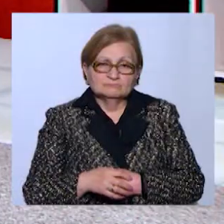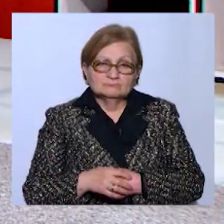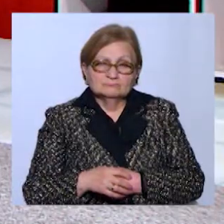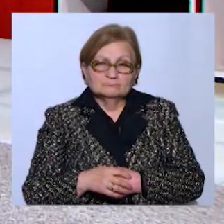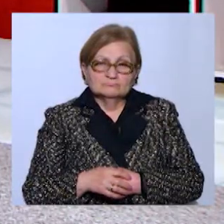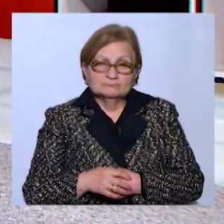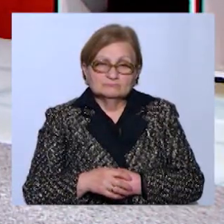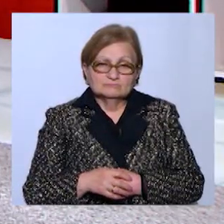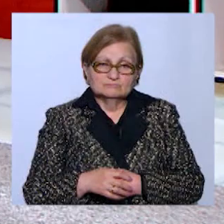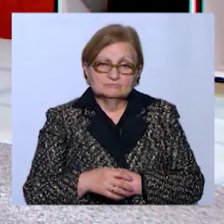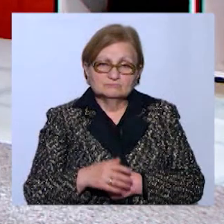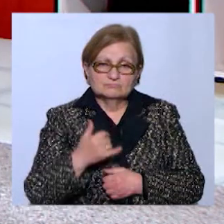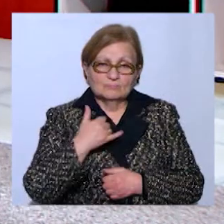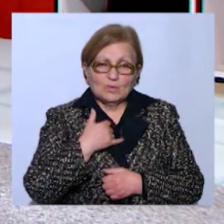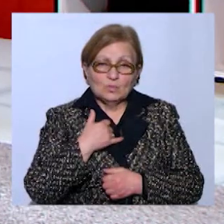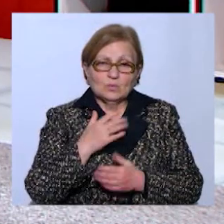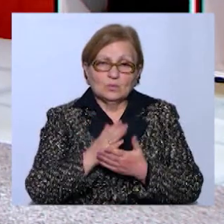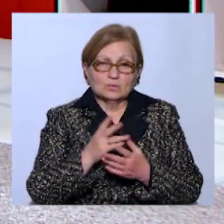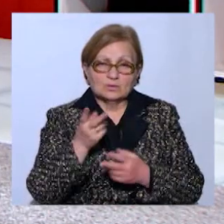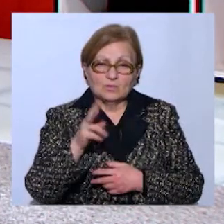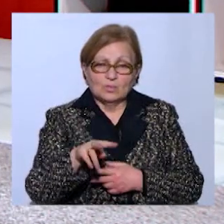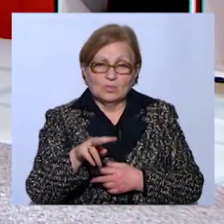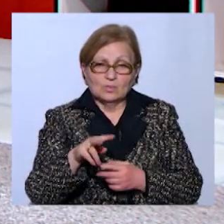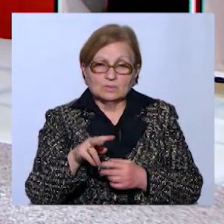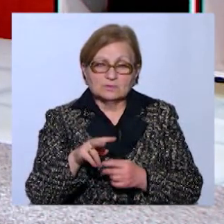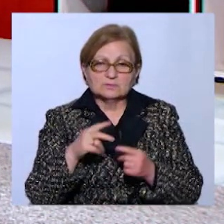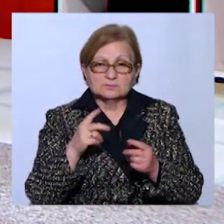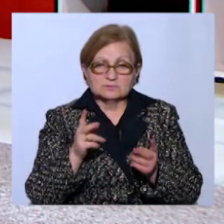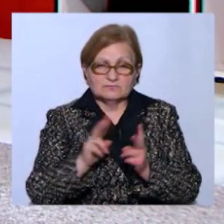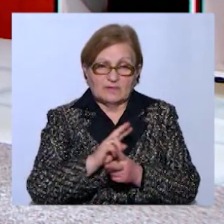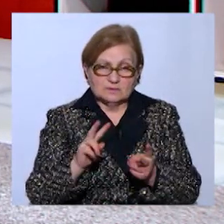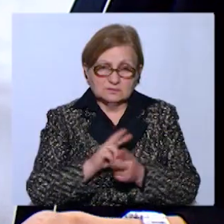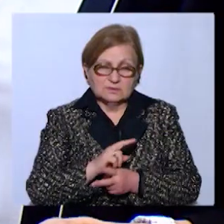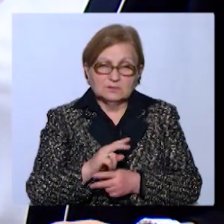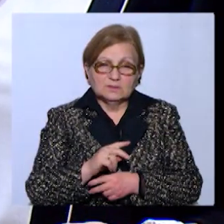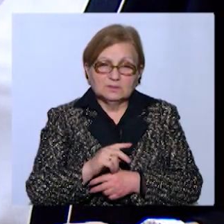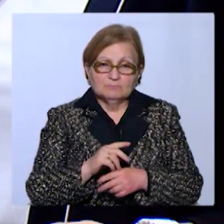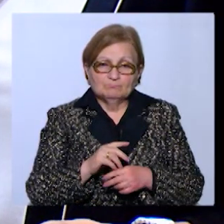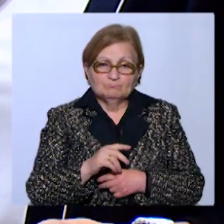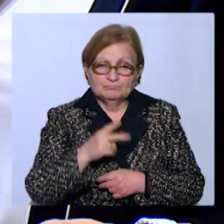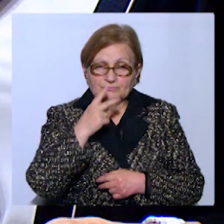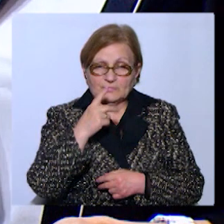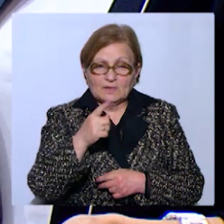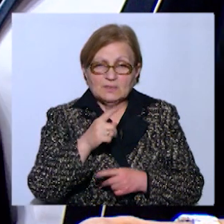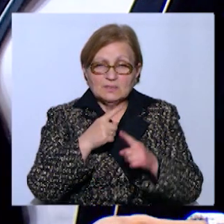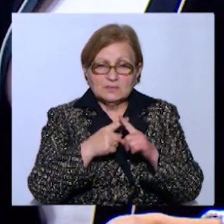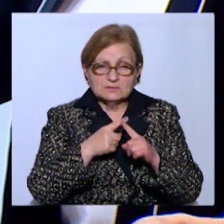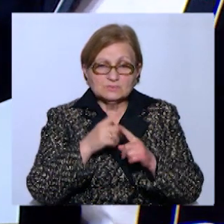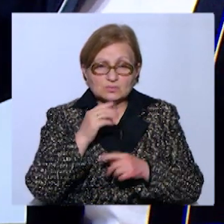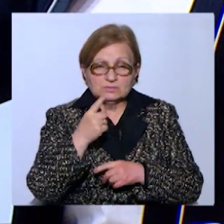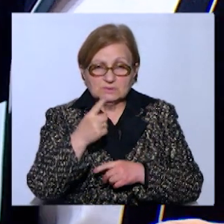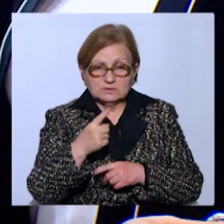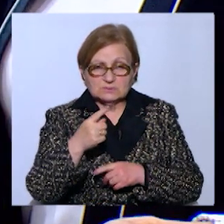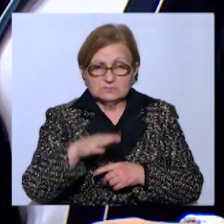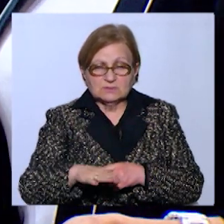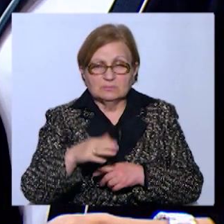გადმოტანილი. მაგალითად გვაქვს ორი ცვლადი. x-ი როცა არის 1, y-ია 3. x-ი როცა არის 2, y-ი არის 6. x-ი როცა არის